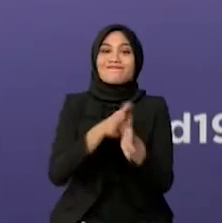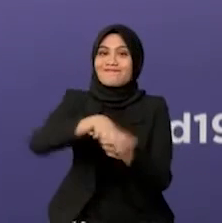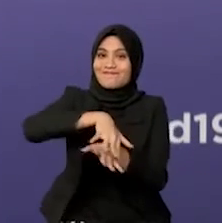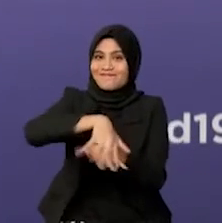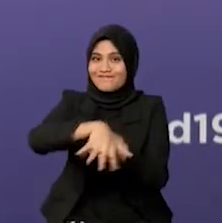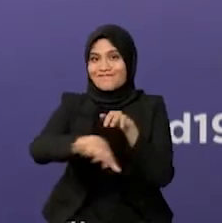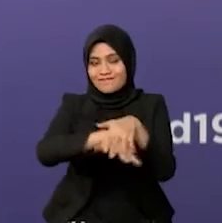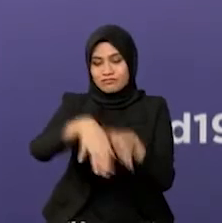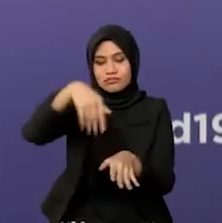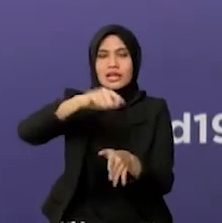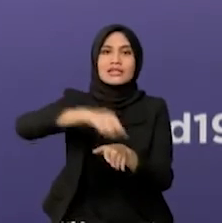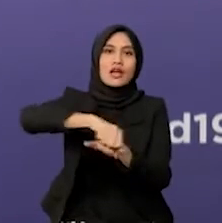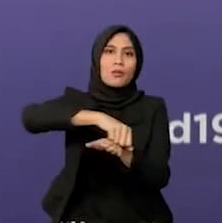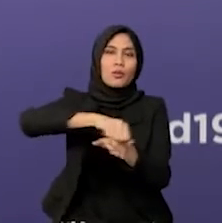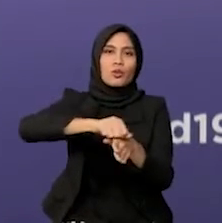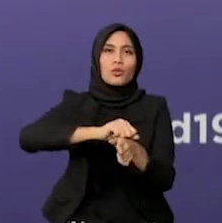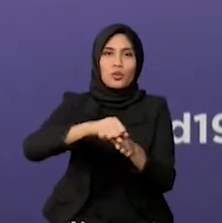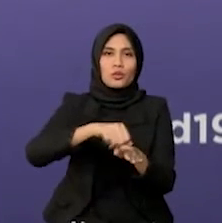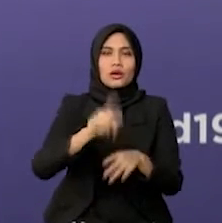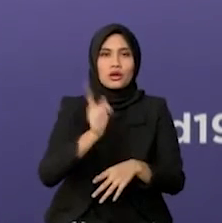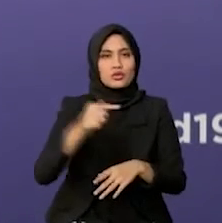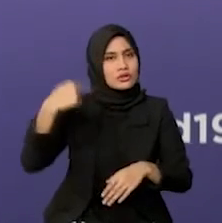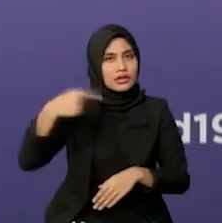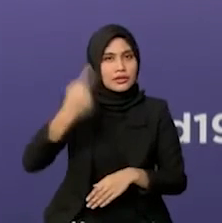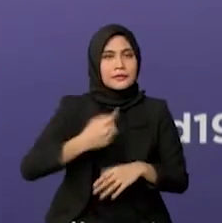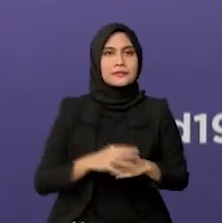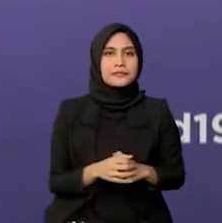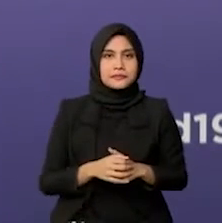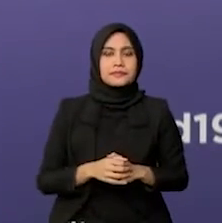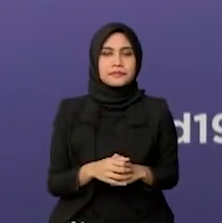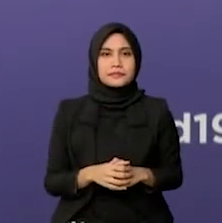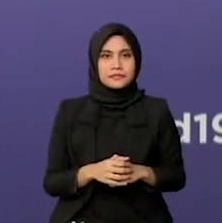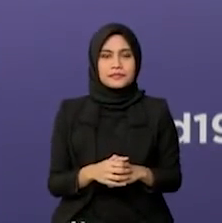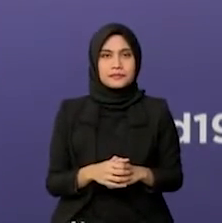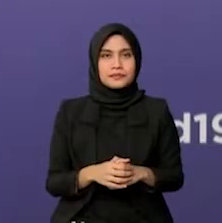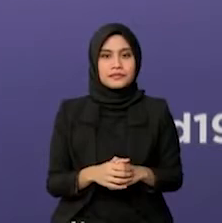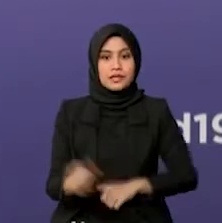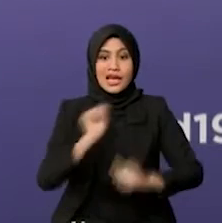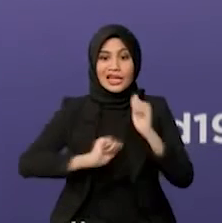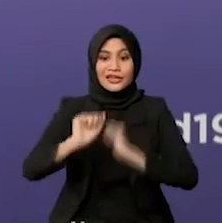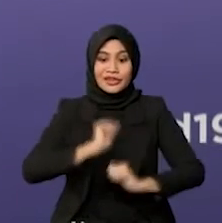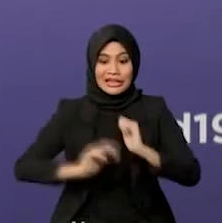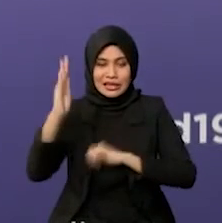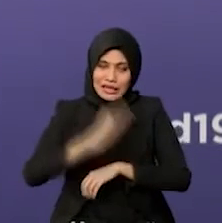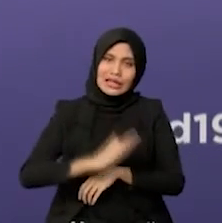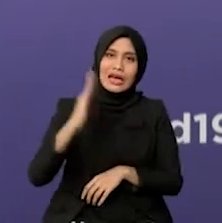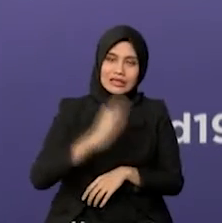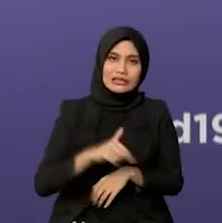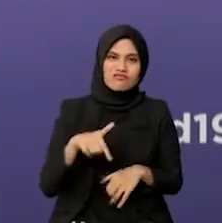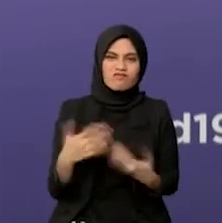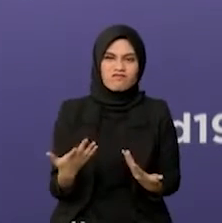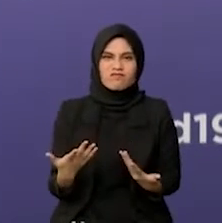mencuci tangan dengan menggunakan sabun pada situasi aktivitas Pak sehari-hari